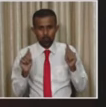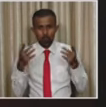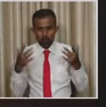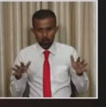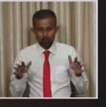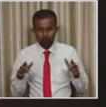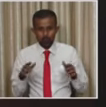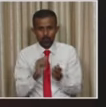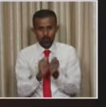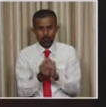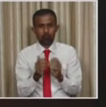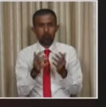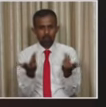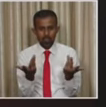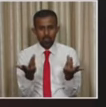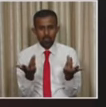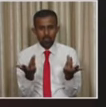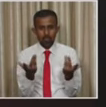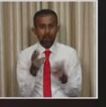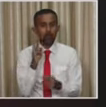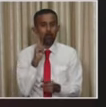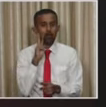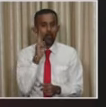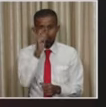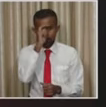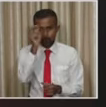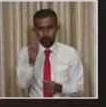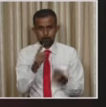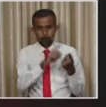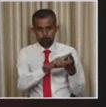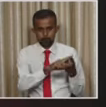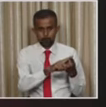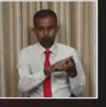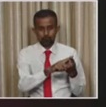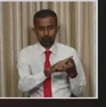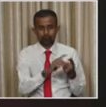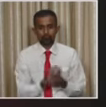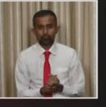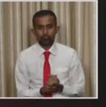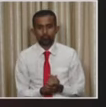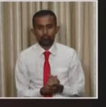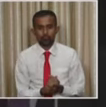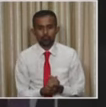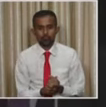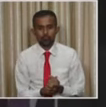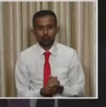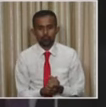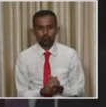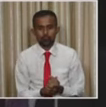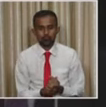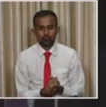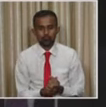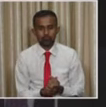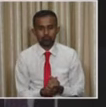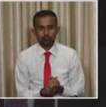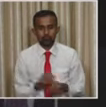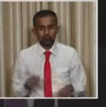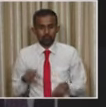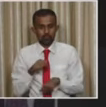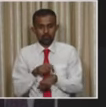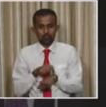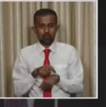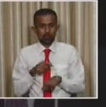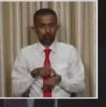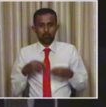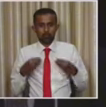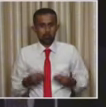there is no difference between honorable ranil wickramasinghe former president excuse me garu sabhavettumini den apita mekata